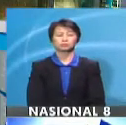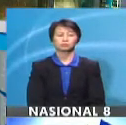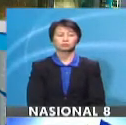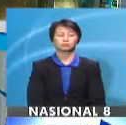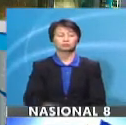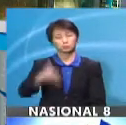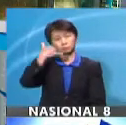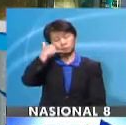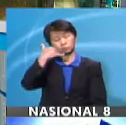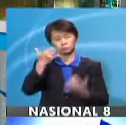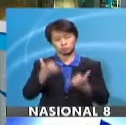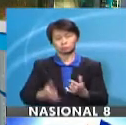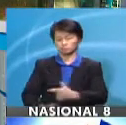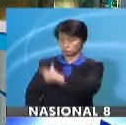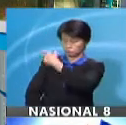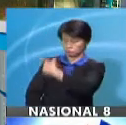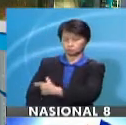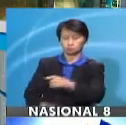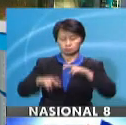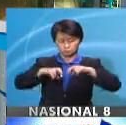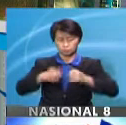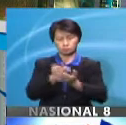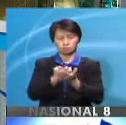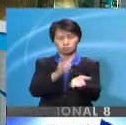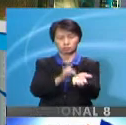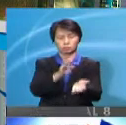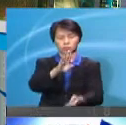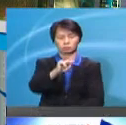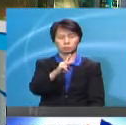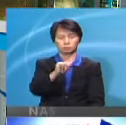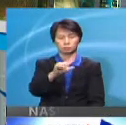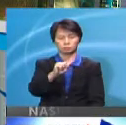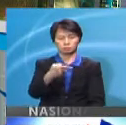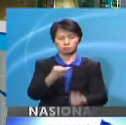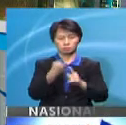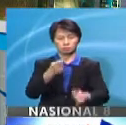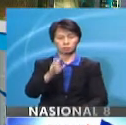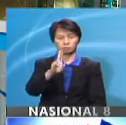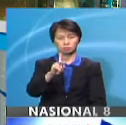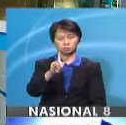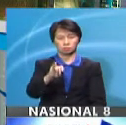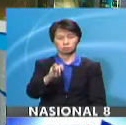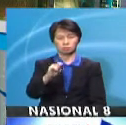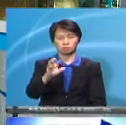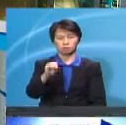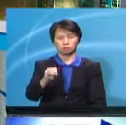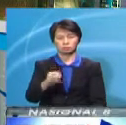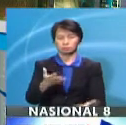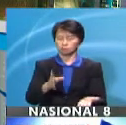Baik, di talian ketika ini ialah seorang penganalisis ekonomi, Dr. Baayah Baba dari Universiti Teknologi Mara UiTM.